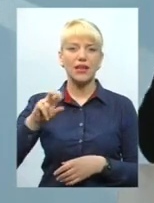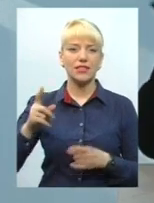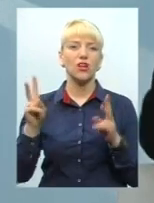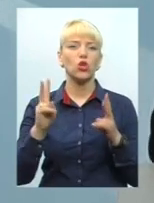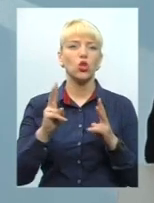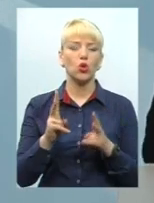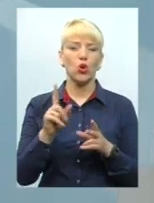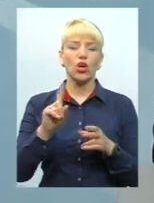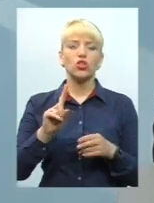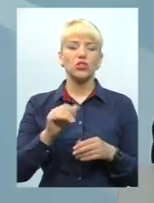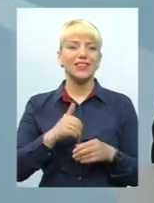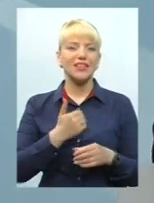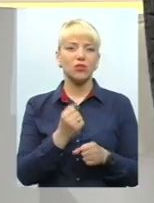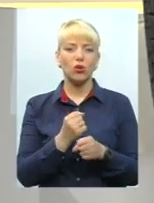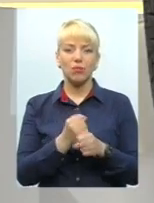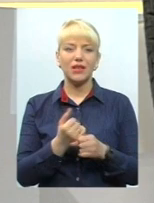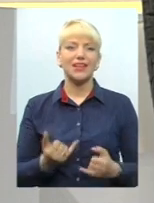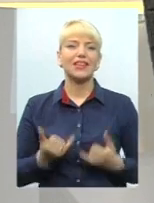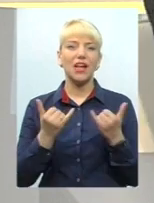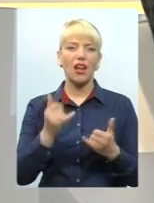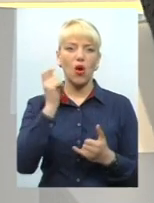державності в роки Другої світової війні.